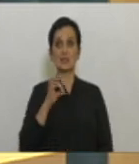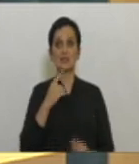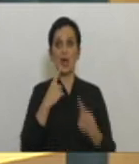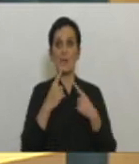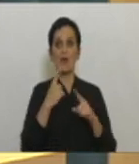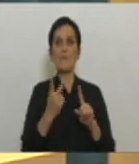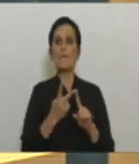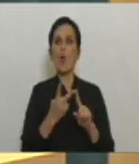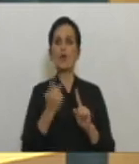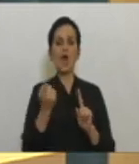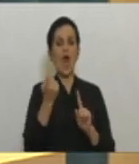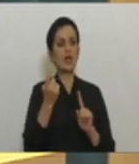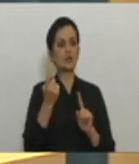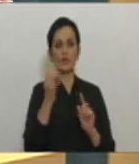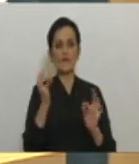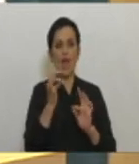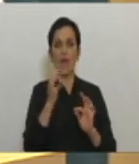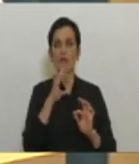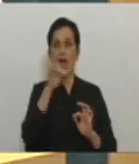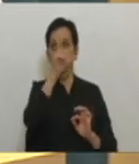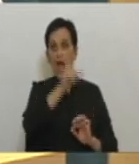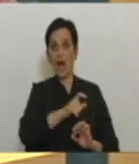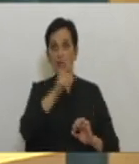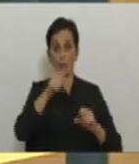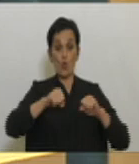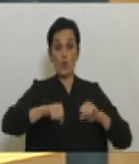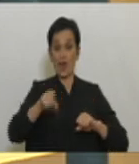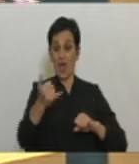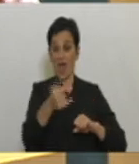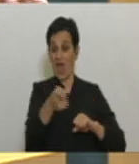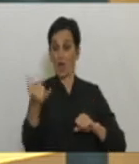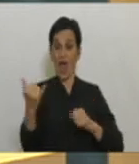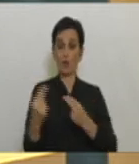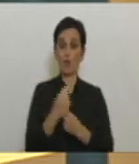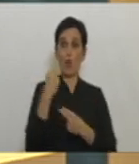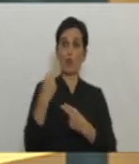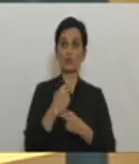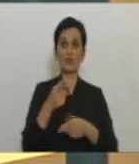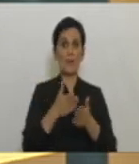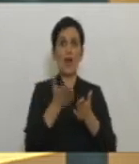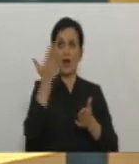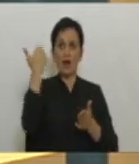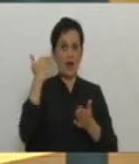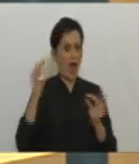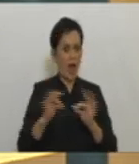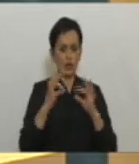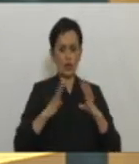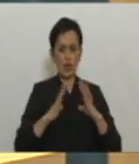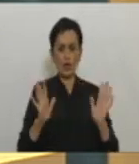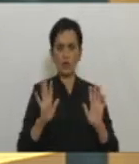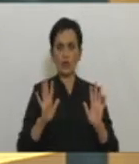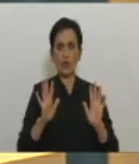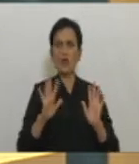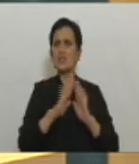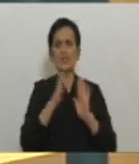მეორე ხარისხოვანი ვერაზროს ვერ გახდება. ადამიანის უფლებები აი ამ ხალხის დროს, რომელიც დღეს მოძღვრავენ ამ მიმართულებით, საერთოდ არ არსებობდა. როგორი იყო ამაზე